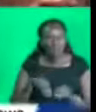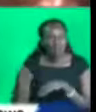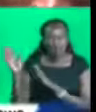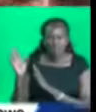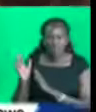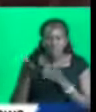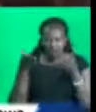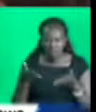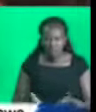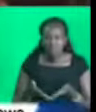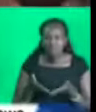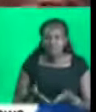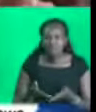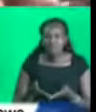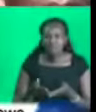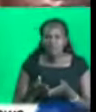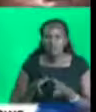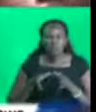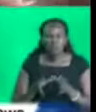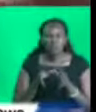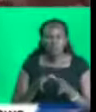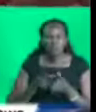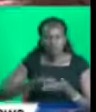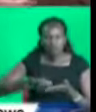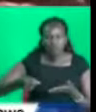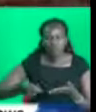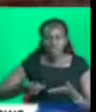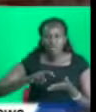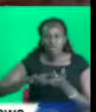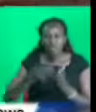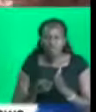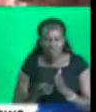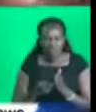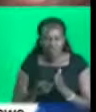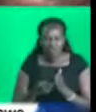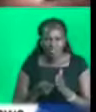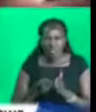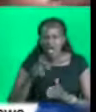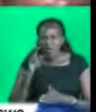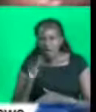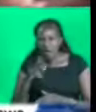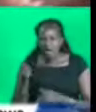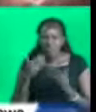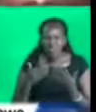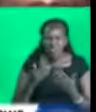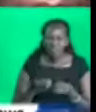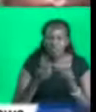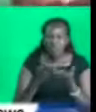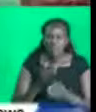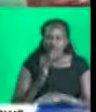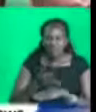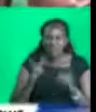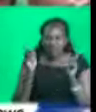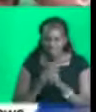hapa unalazimishwa usign contract. Ndio contract yenyewe, hakuna kitu unapewa baada ya kuimaliza. Unaambiwa